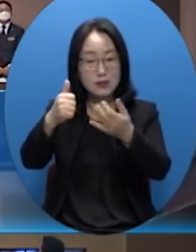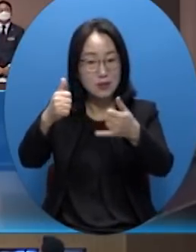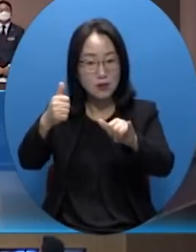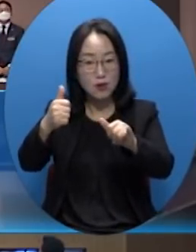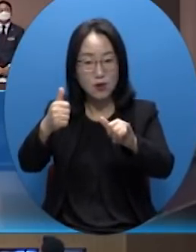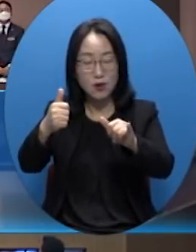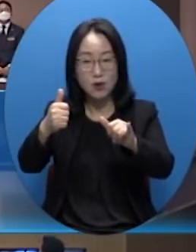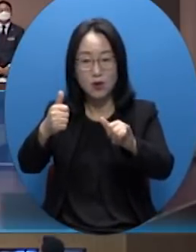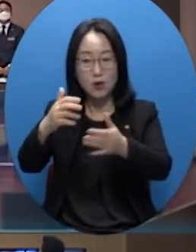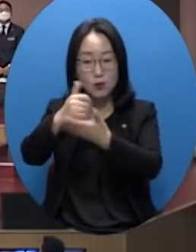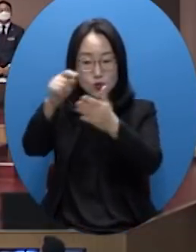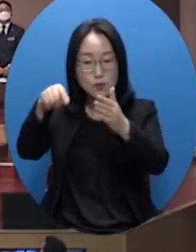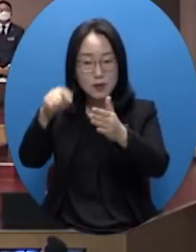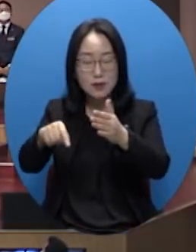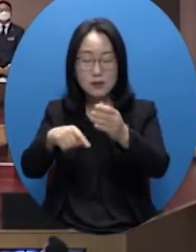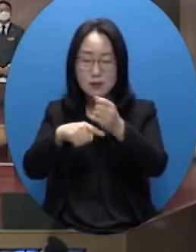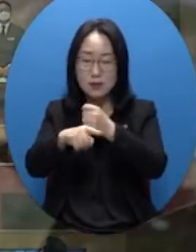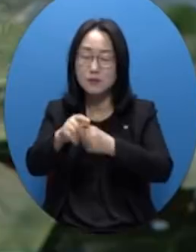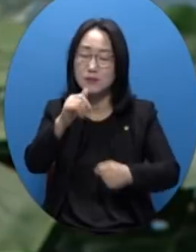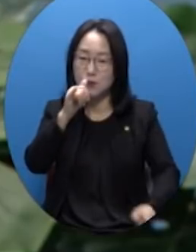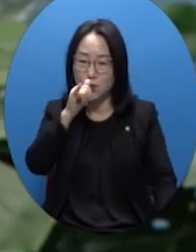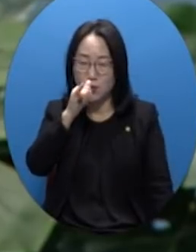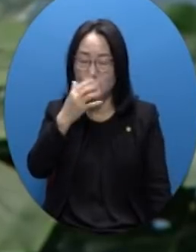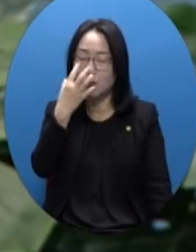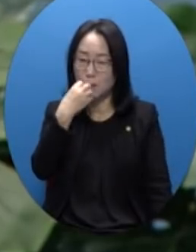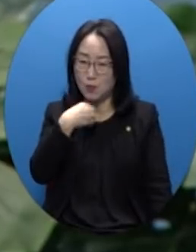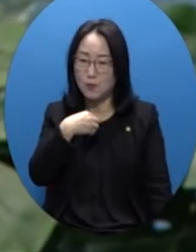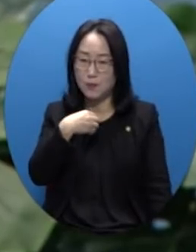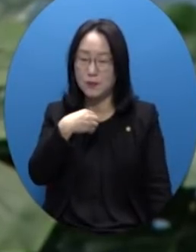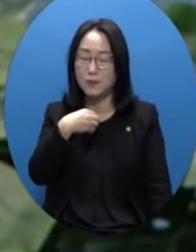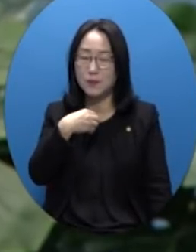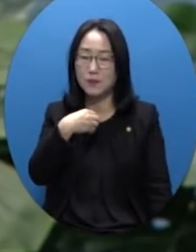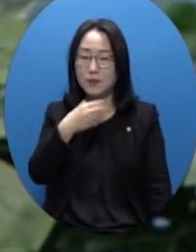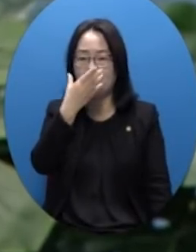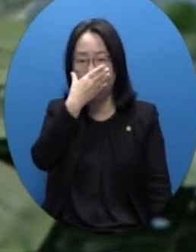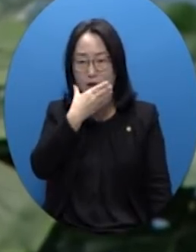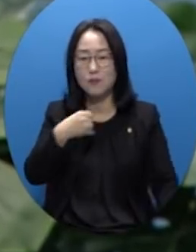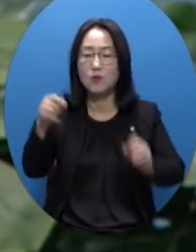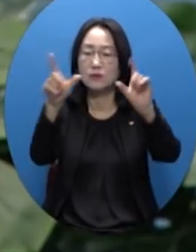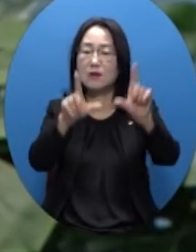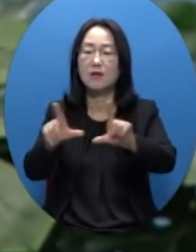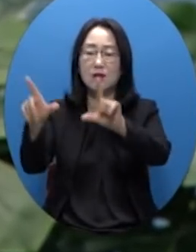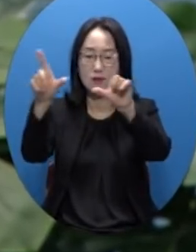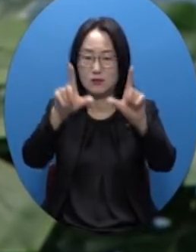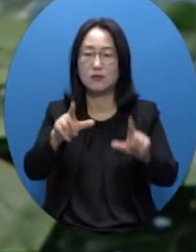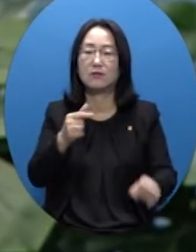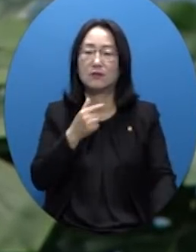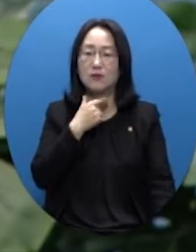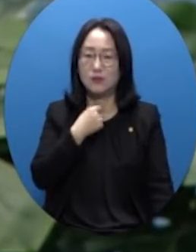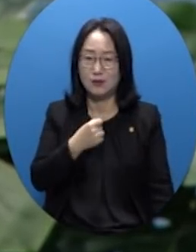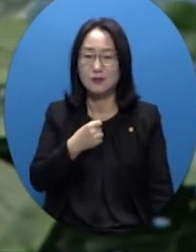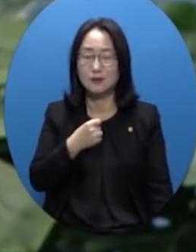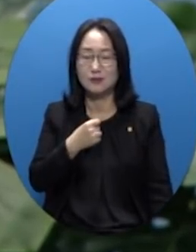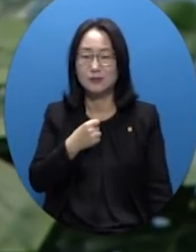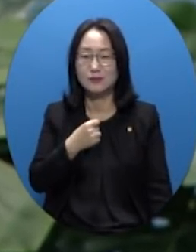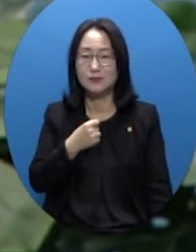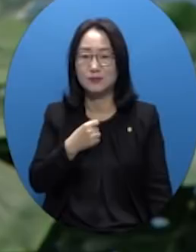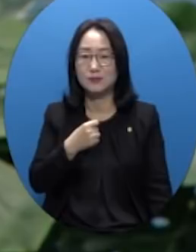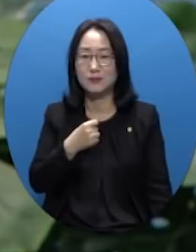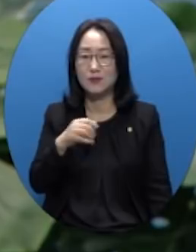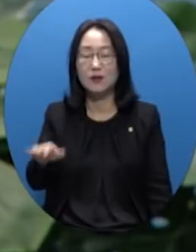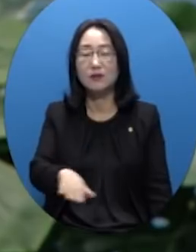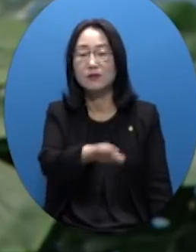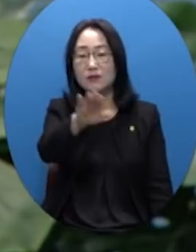해서 의미 있고 보람 있고 행복한 삶을 살기를 원하고 계십니다 그래서